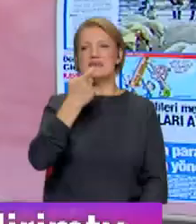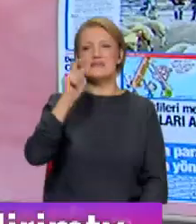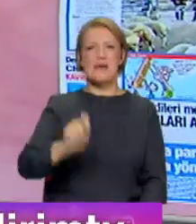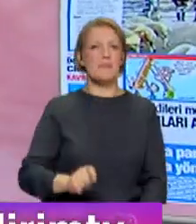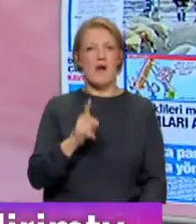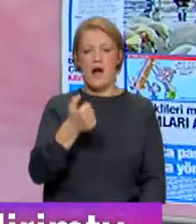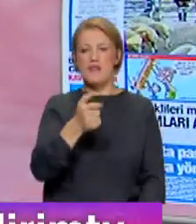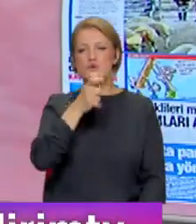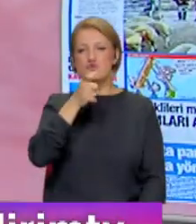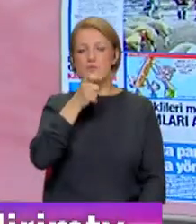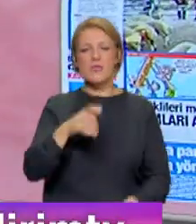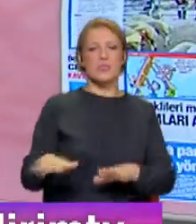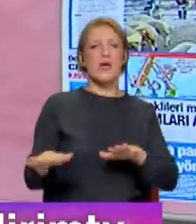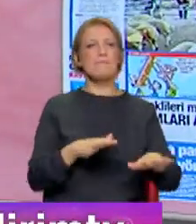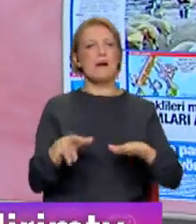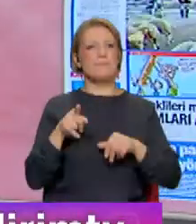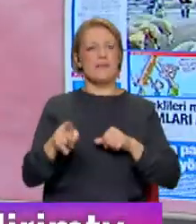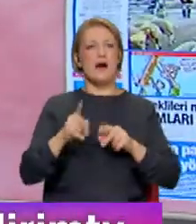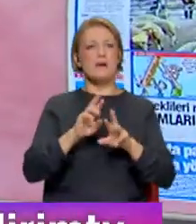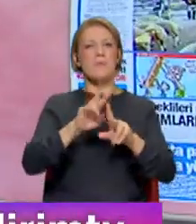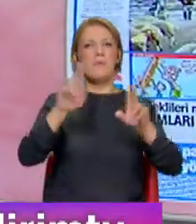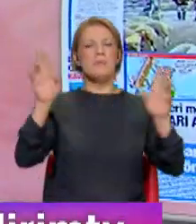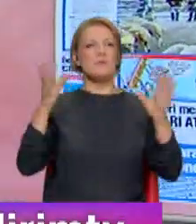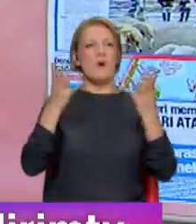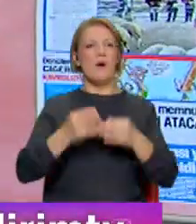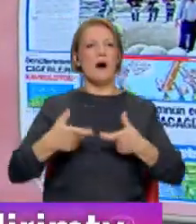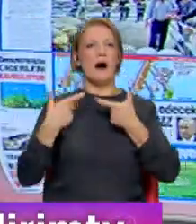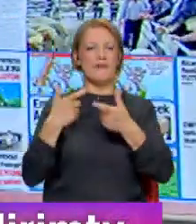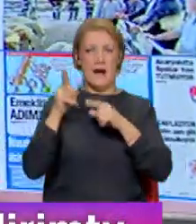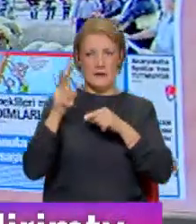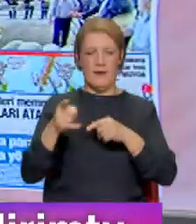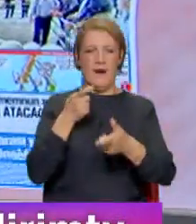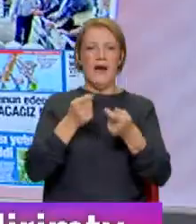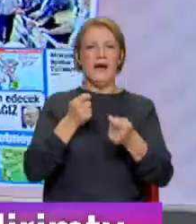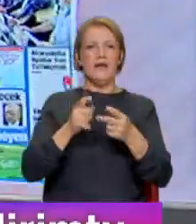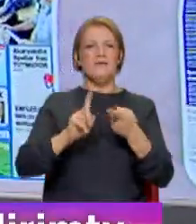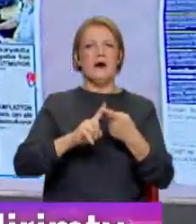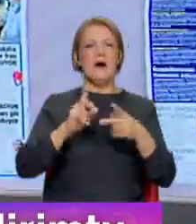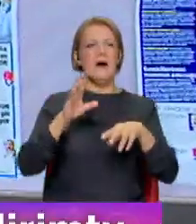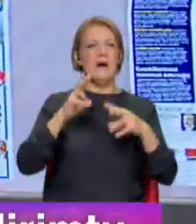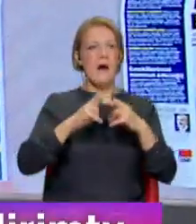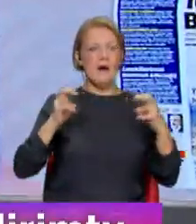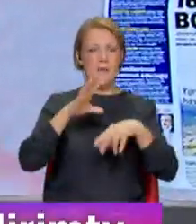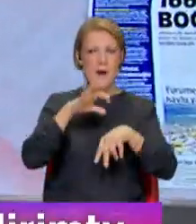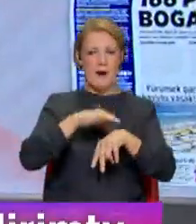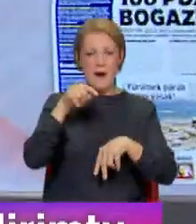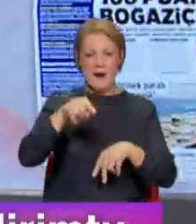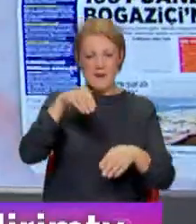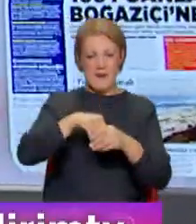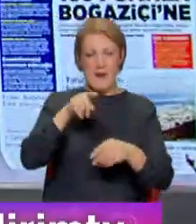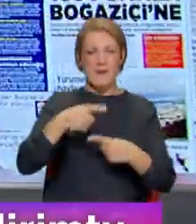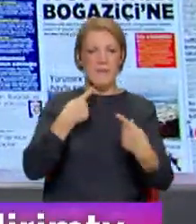yapılan ve 6 Şubat'ta depremde hasar gören Hatay eğitim ve eğitim Hastanesi'nde bu